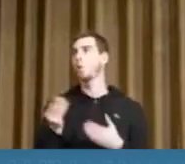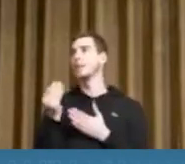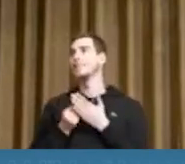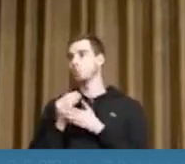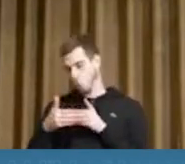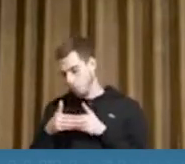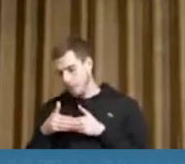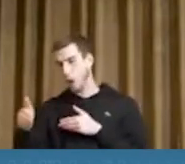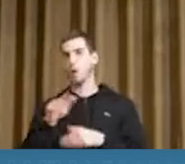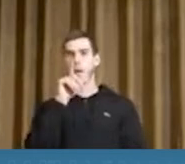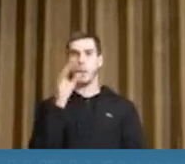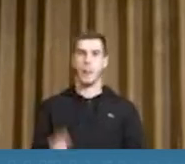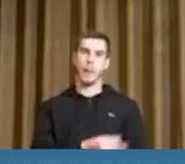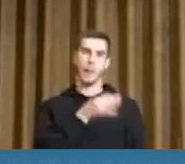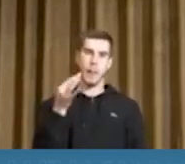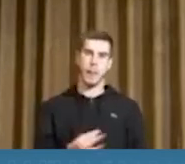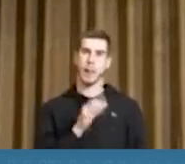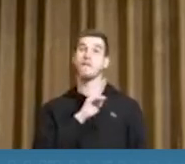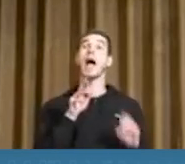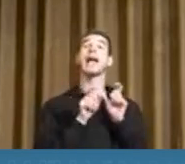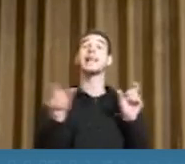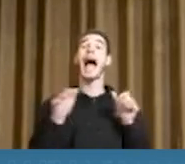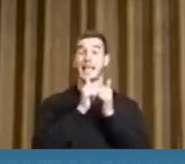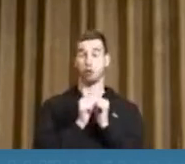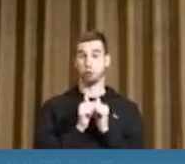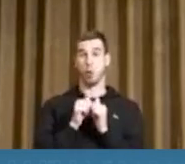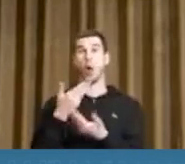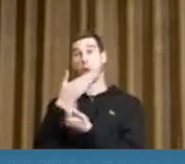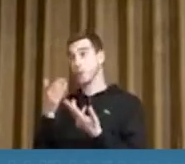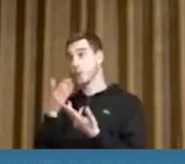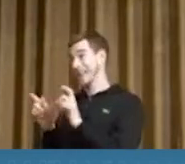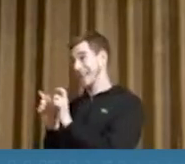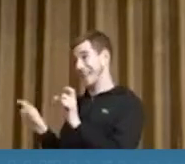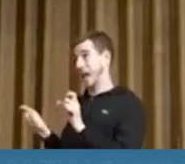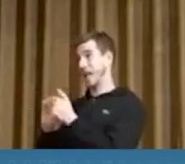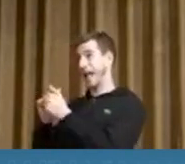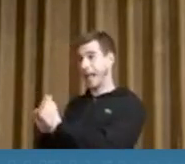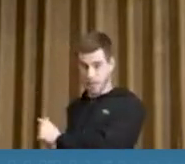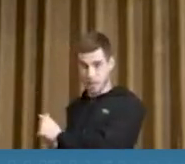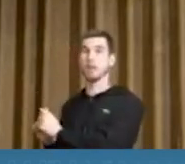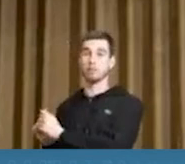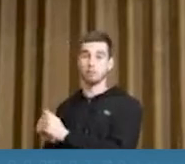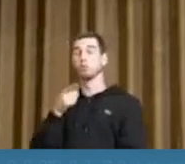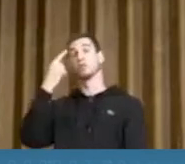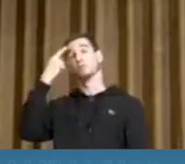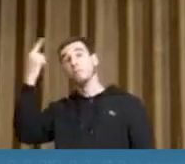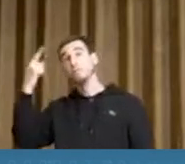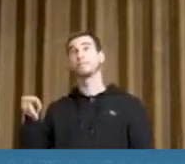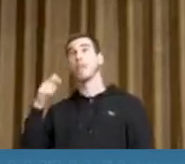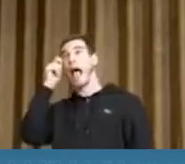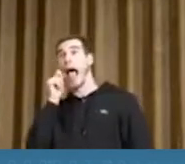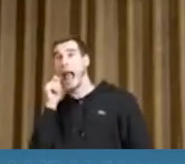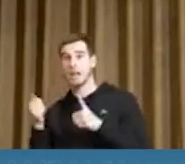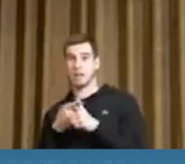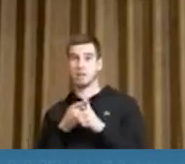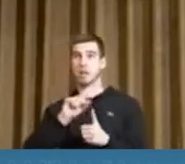den Kadersportler und Sportlerinnen im Vergleich zu den Nicht-Kaderathleten. Da muss man sehen, Thema Alter, eventuell auch Zugang zu